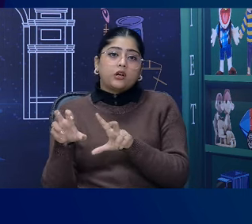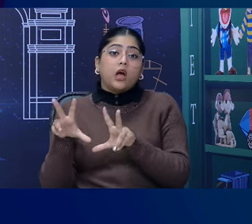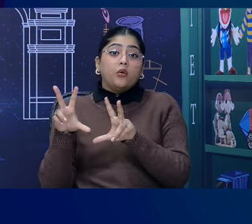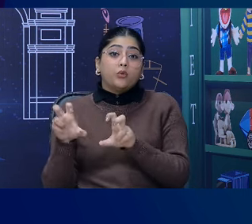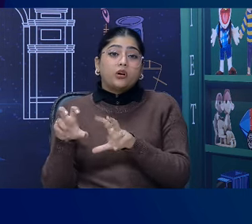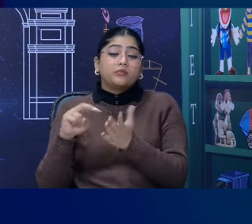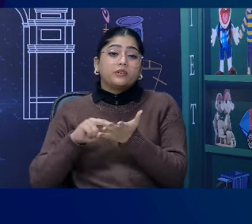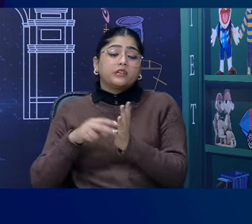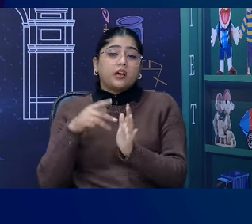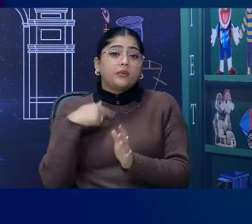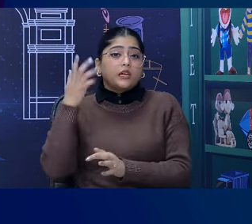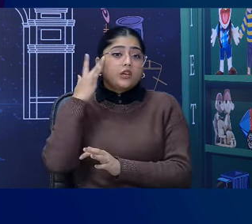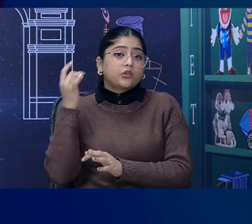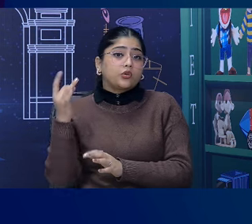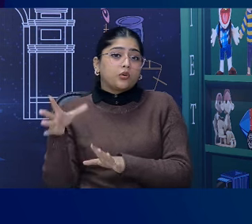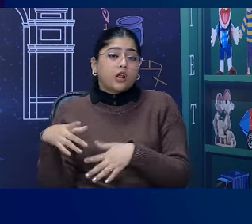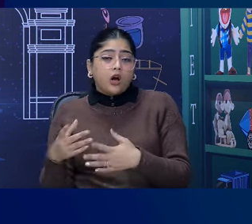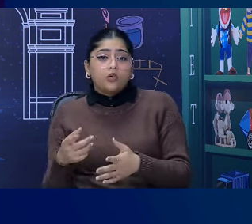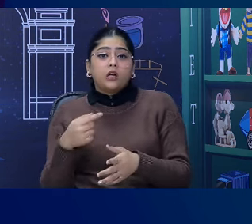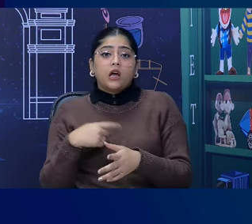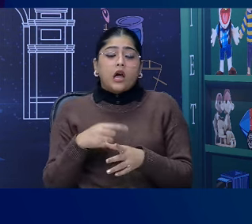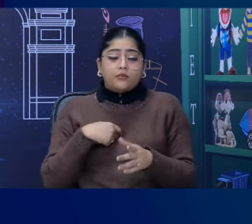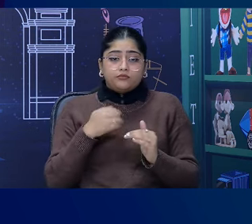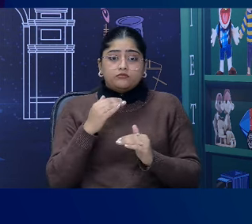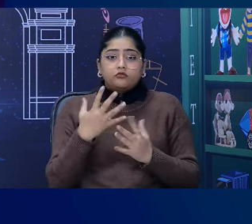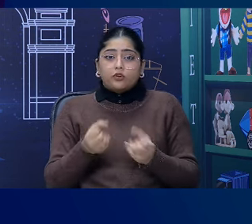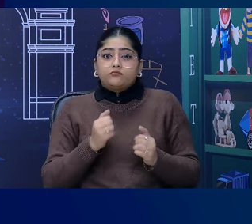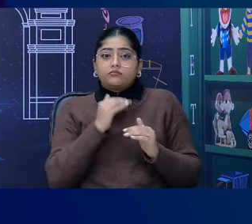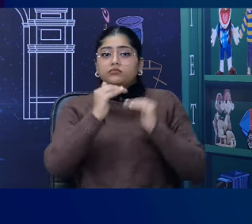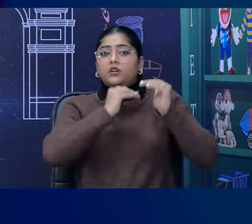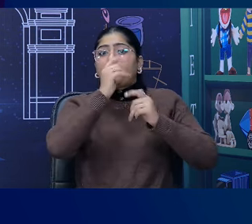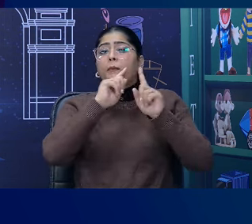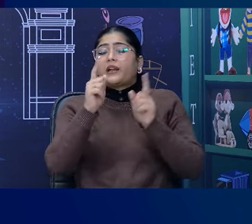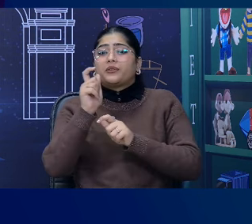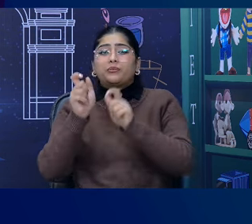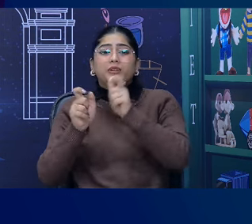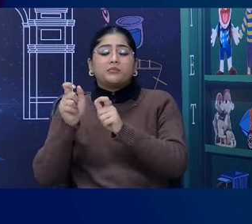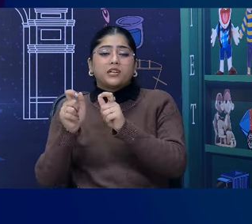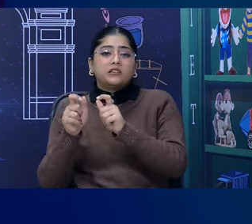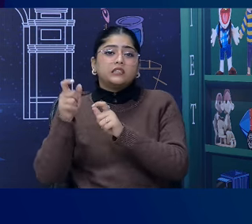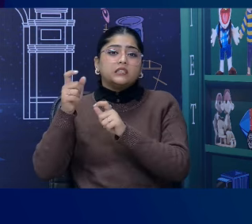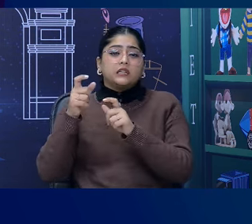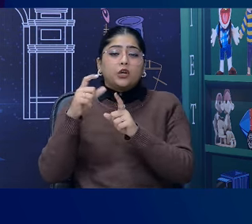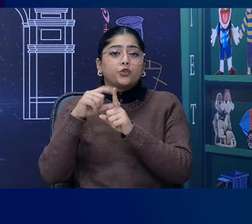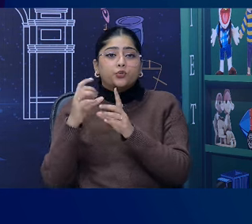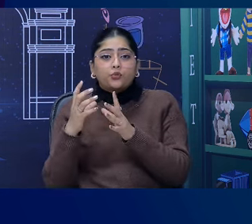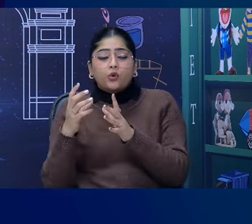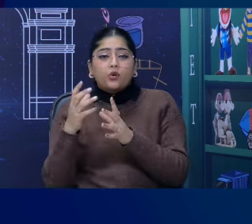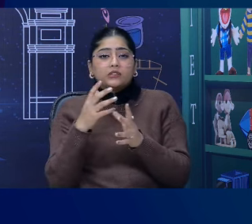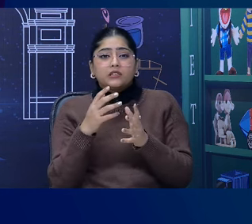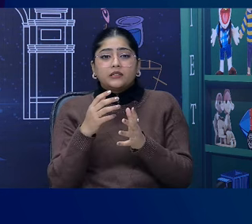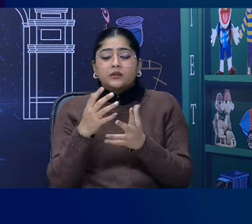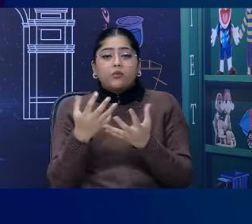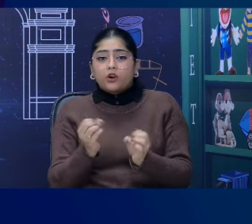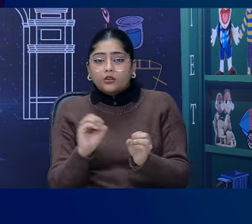जो हमें नीचे खींच रही हैं हमें आगे बढ़ना है उसके लिए हम क्या करते हैं सजेशंस देते हैं कि आप लाइ रोल मॉडल्स